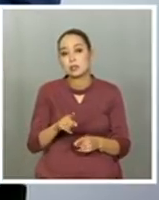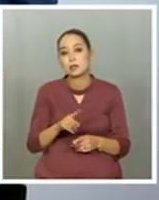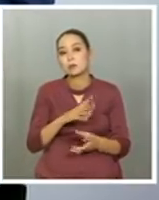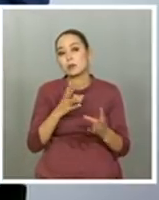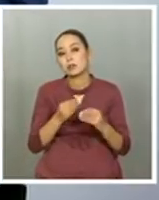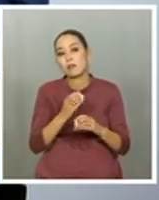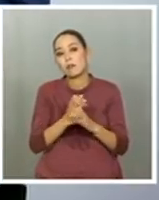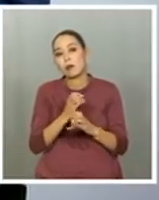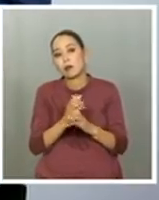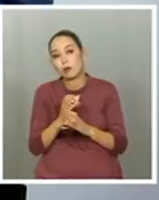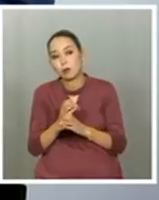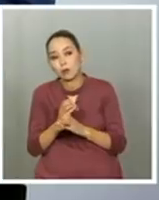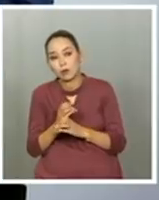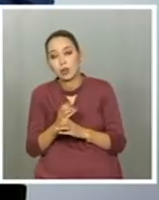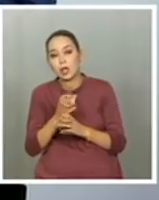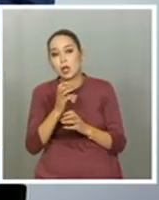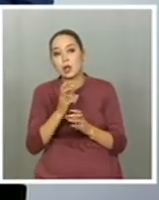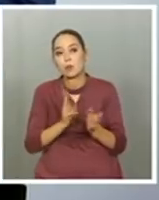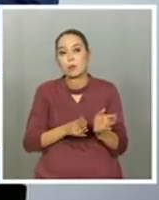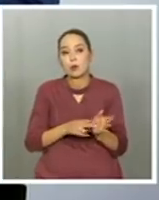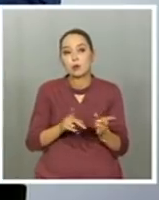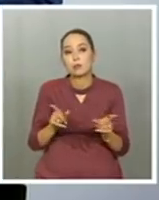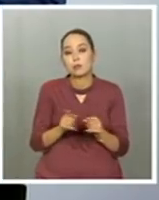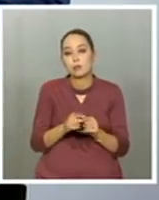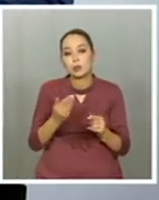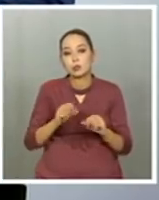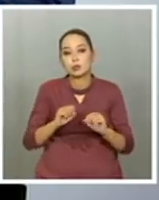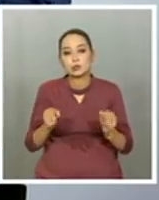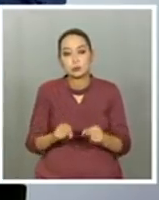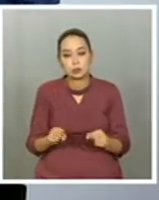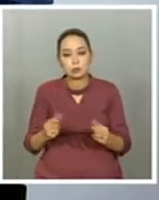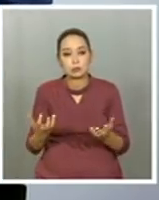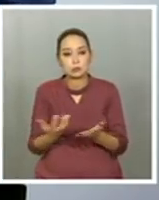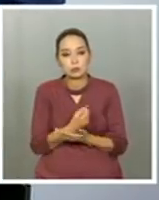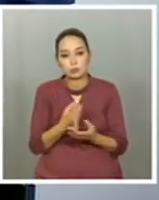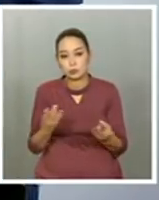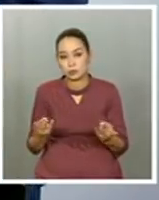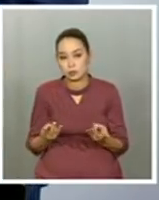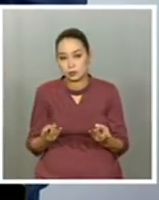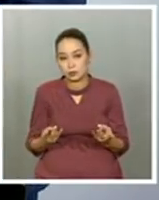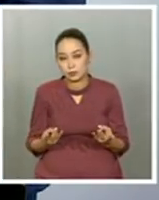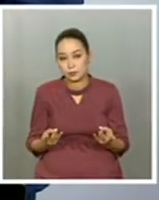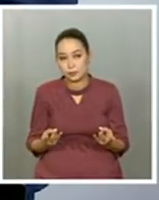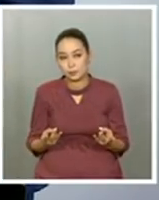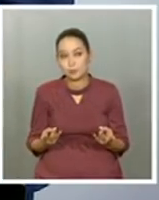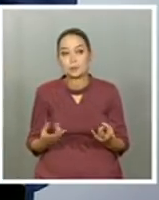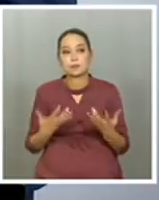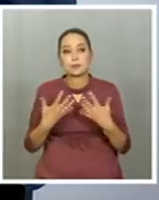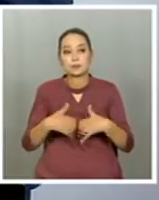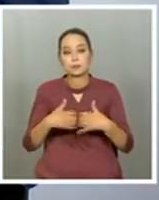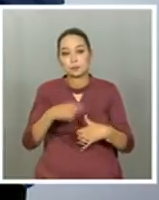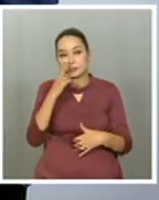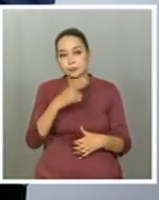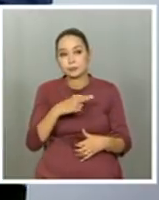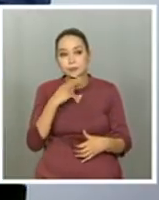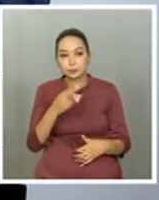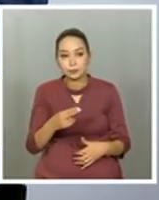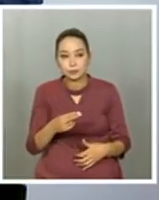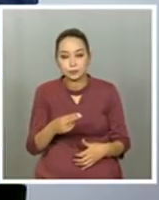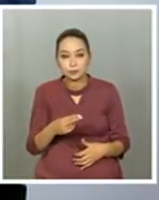мен тепловоздың біріккен жылдамдығын табу керек. Енді есепті шешпес бұрын біз